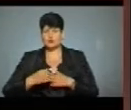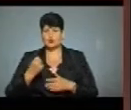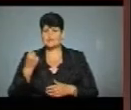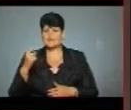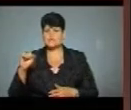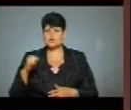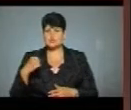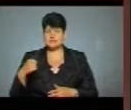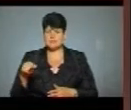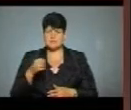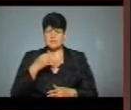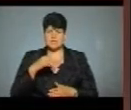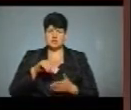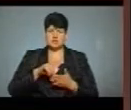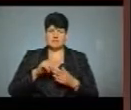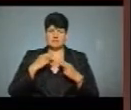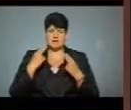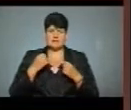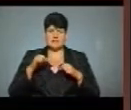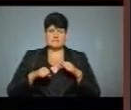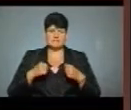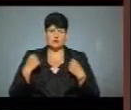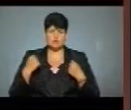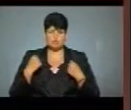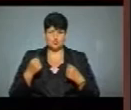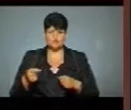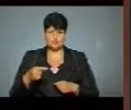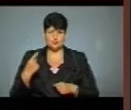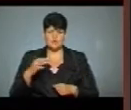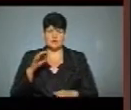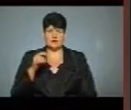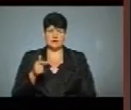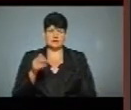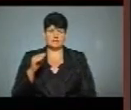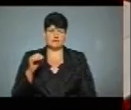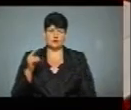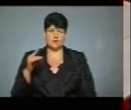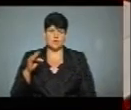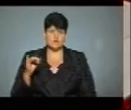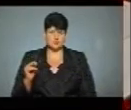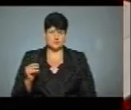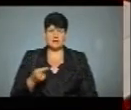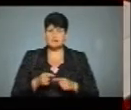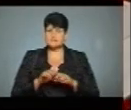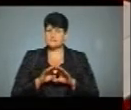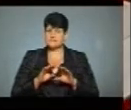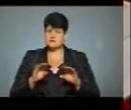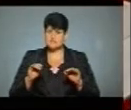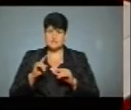11 серпня, повідомила член Федерації велоспорту в Тернопільській області Галина Федорович. І на цьому у мене